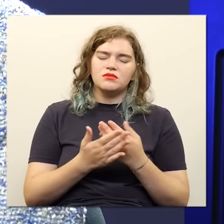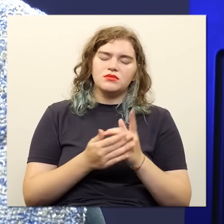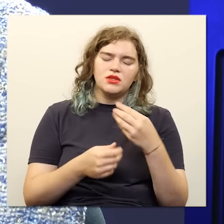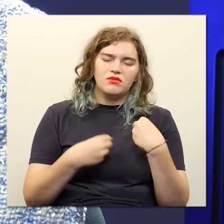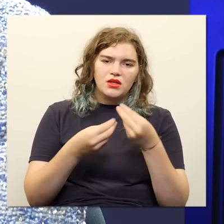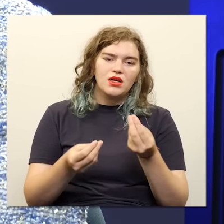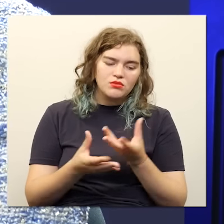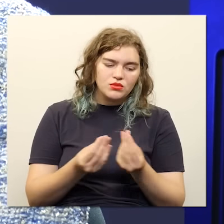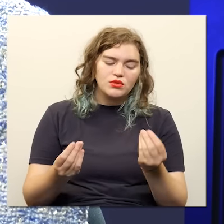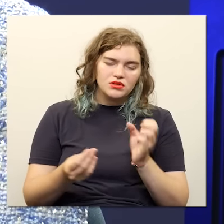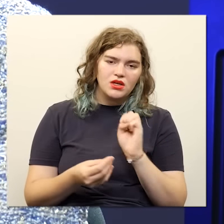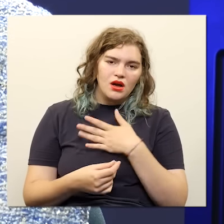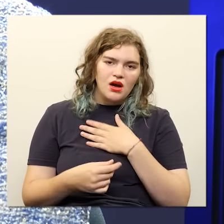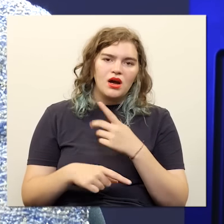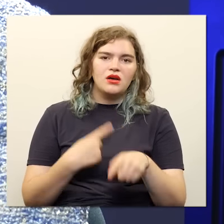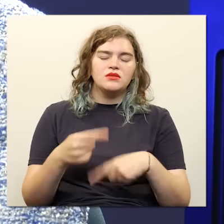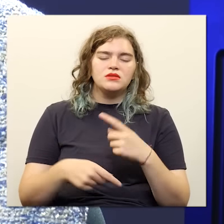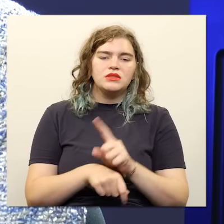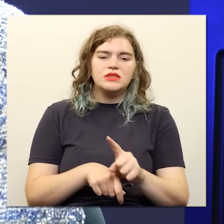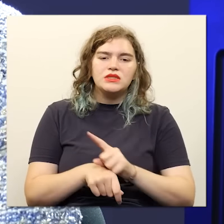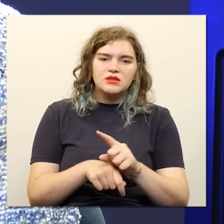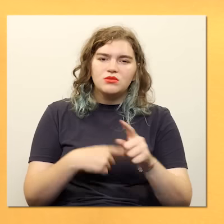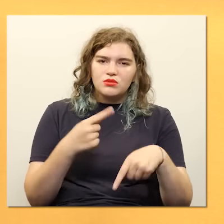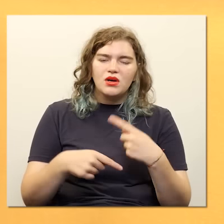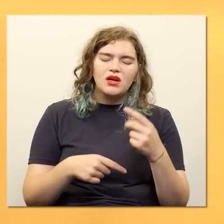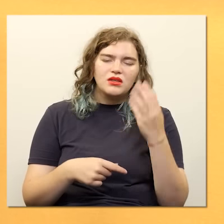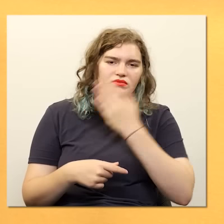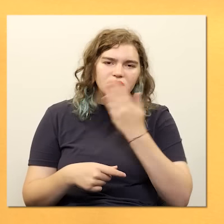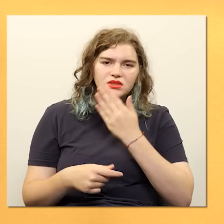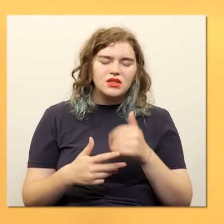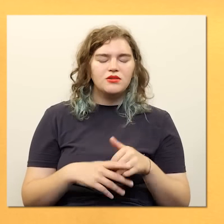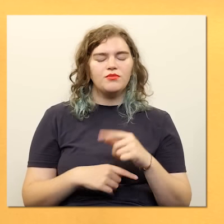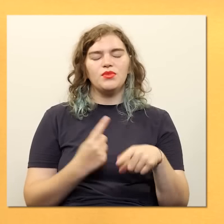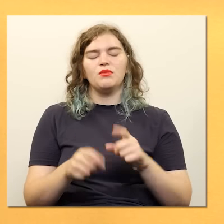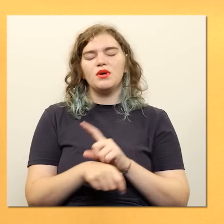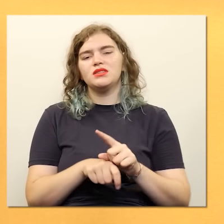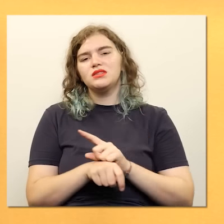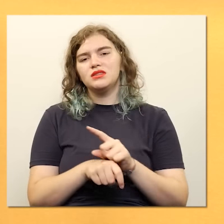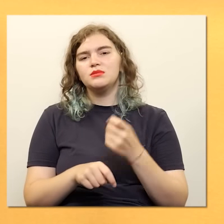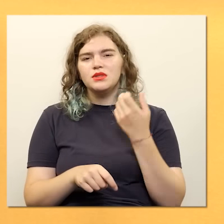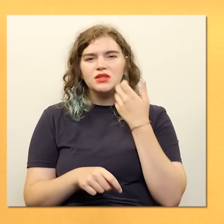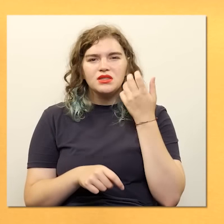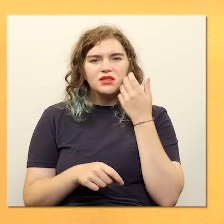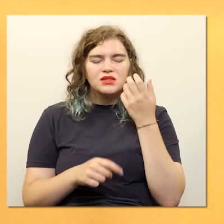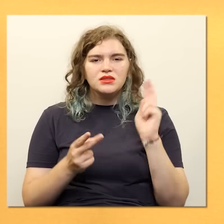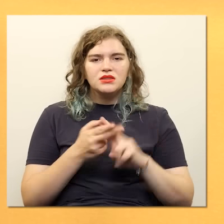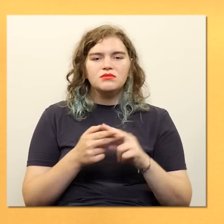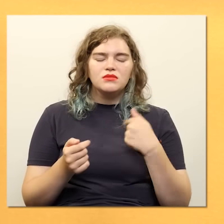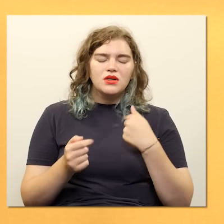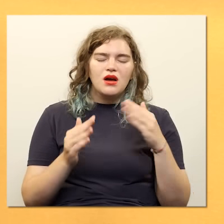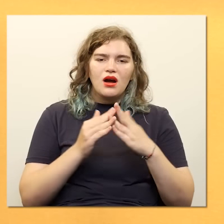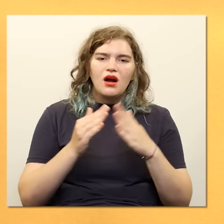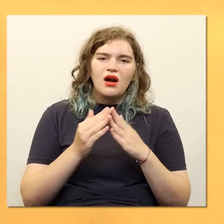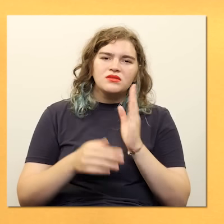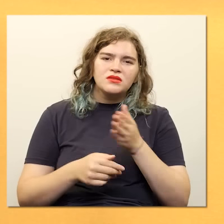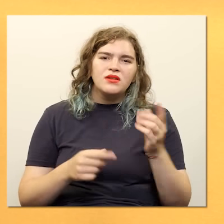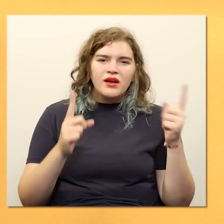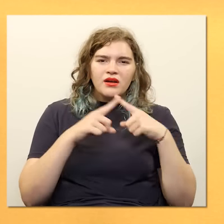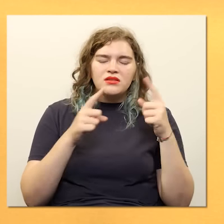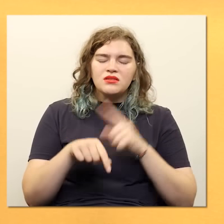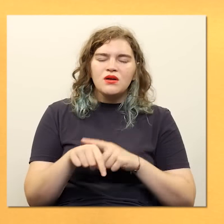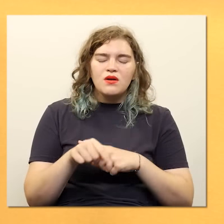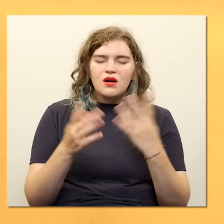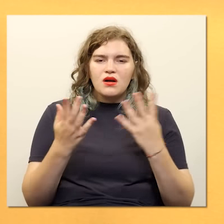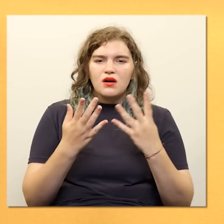v-a dat o vreme de har și un timp în care să învățați. Era o perioadă când ne întâlneam la noi acasă în fiecare zi,